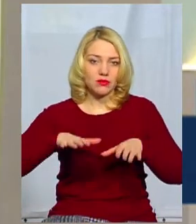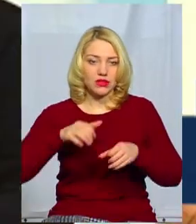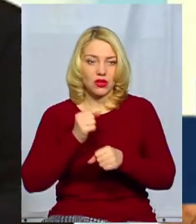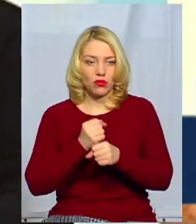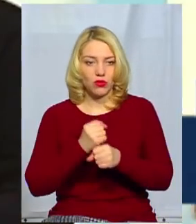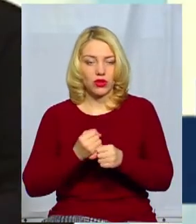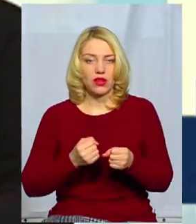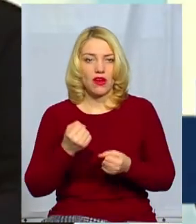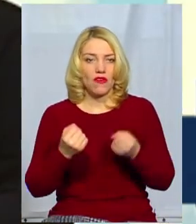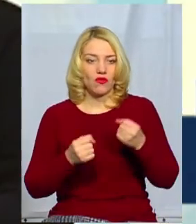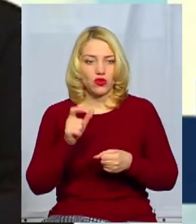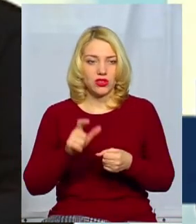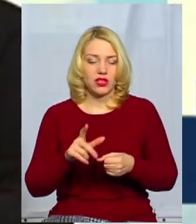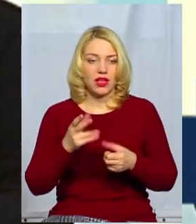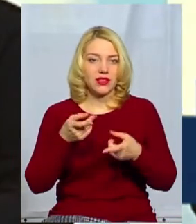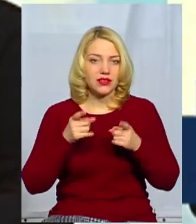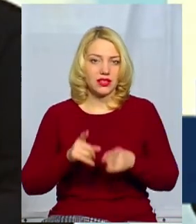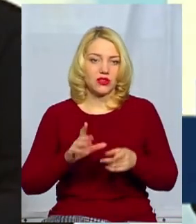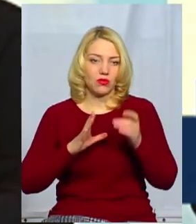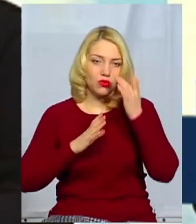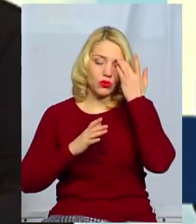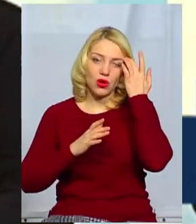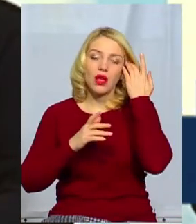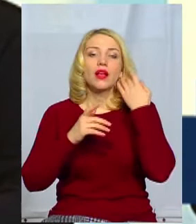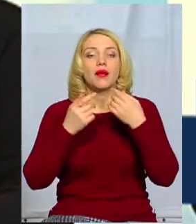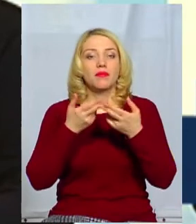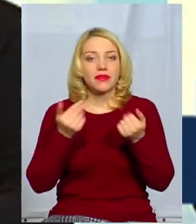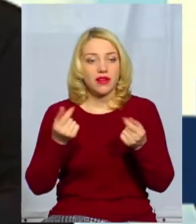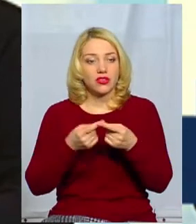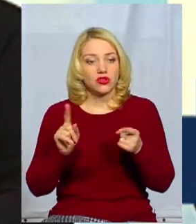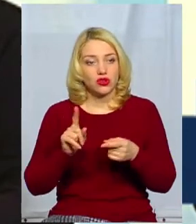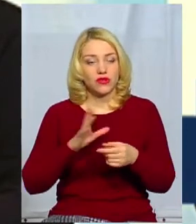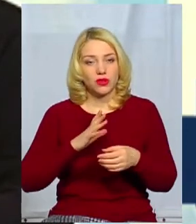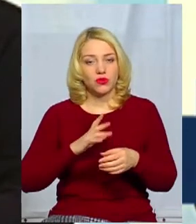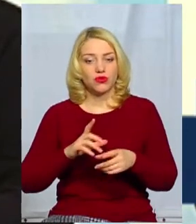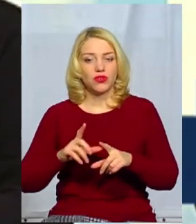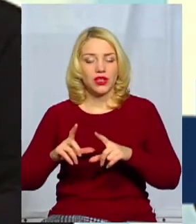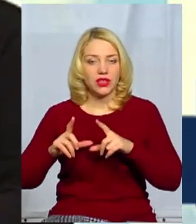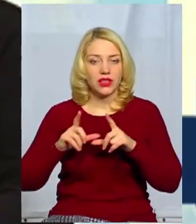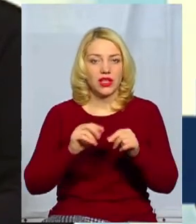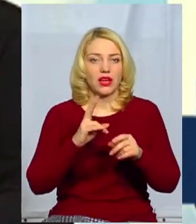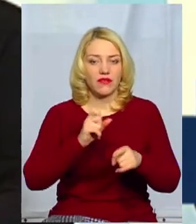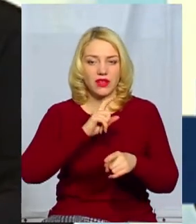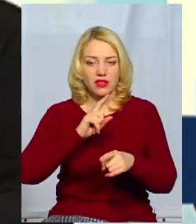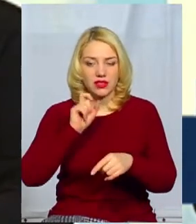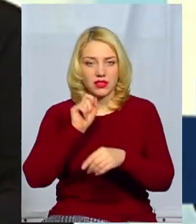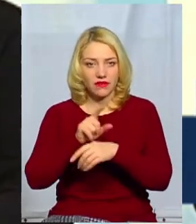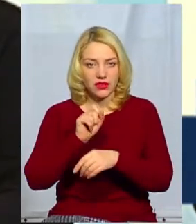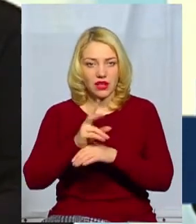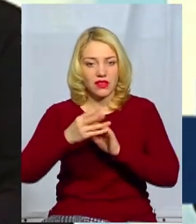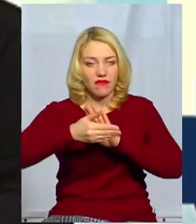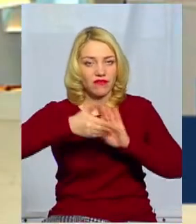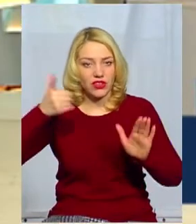роботи водія, там, де дійсно було підтверджено те, що він рухався на службове, на відкладне службове завдання, а